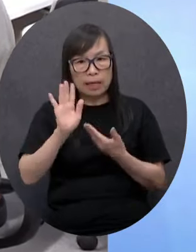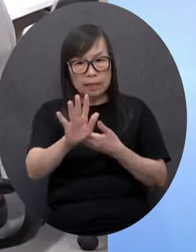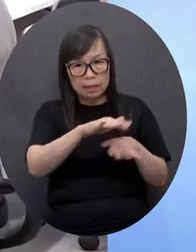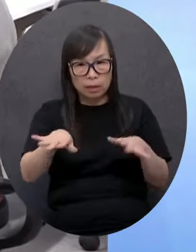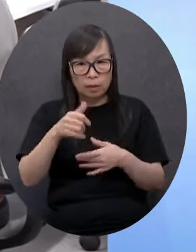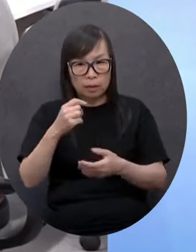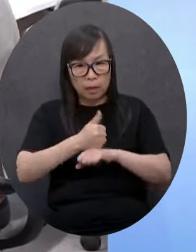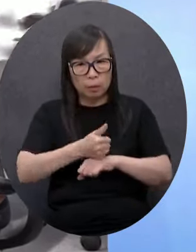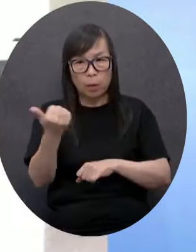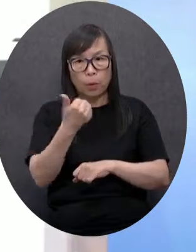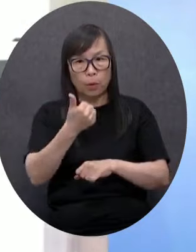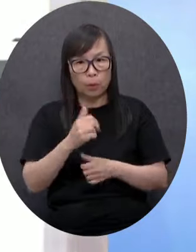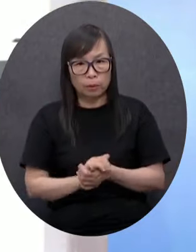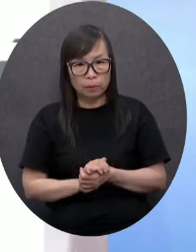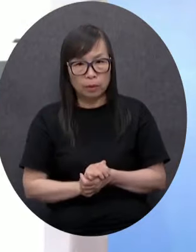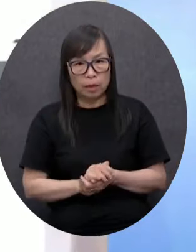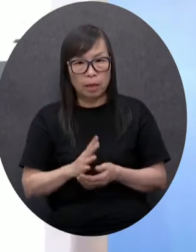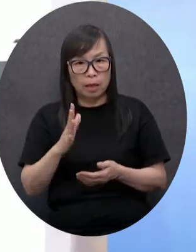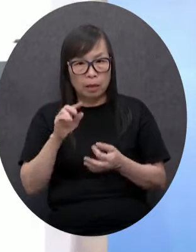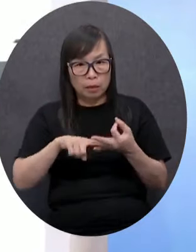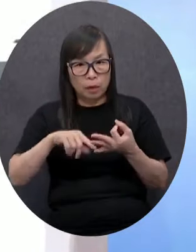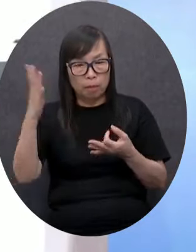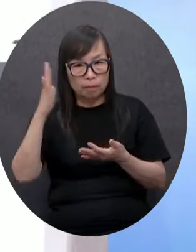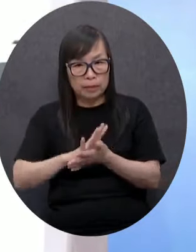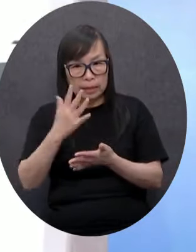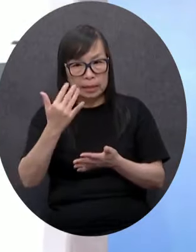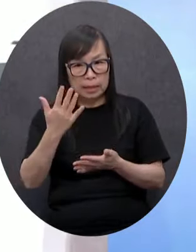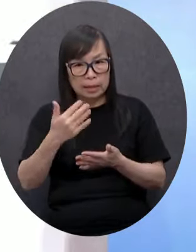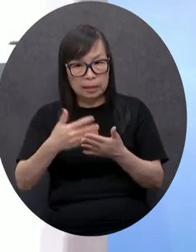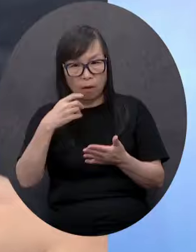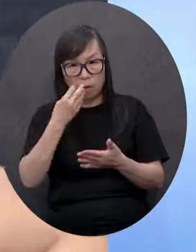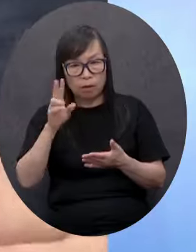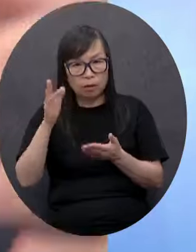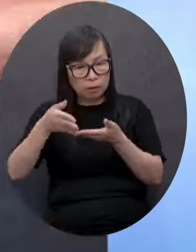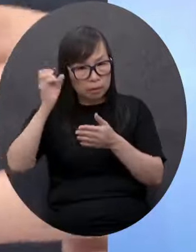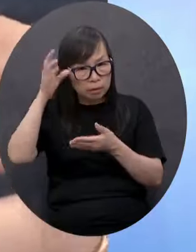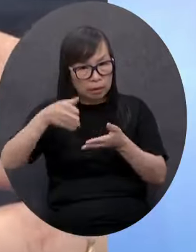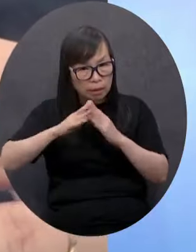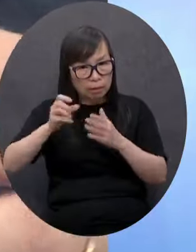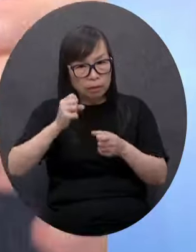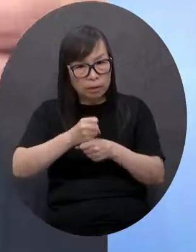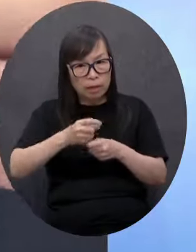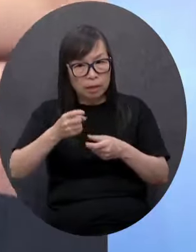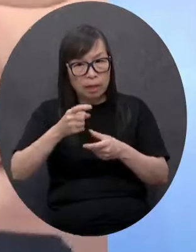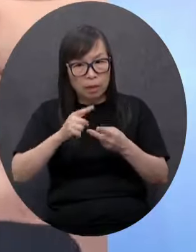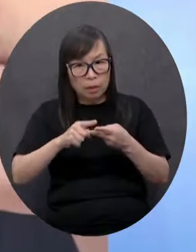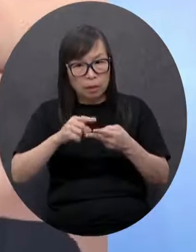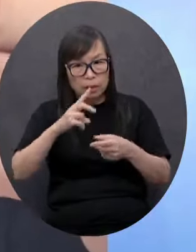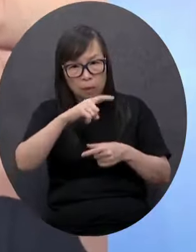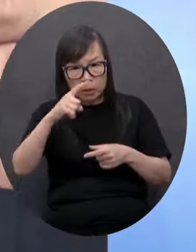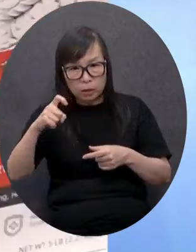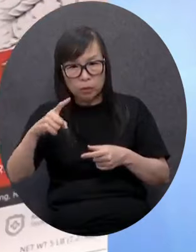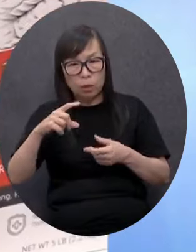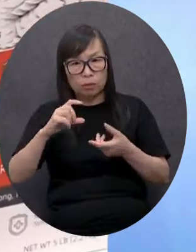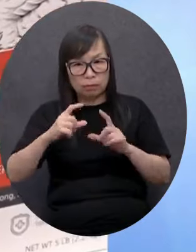嘅机会咯。 余广通5年前喺香港创立公司，生产工业级嘅昆虫蛋白。作為